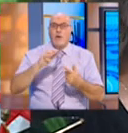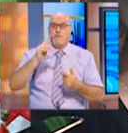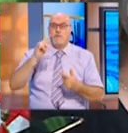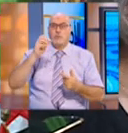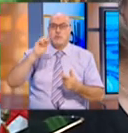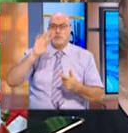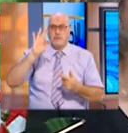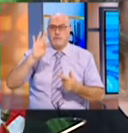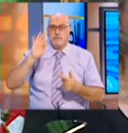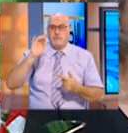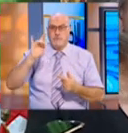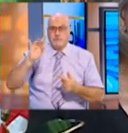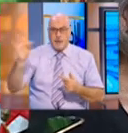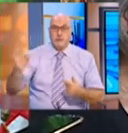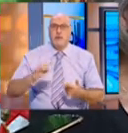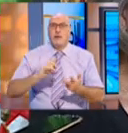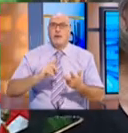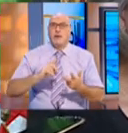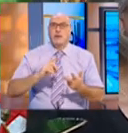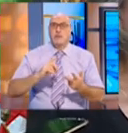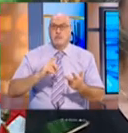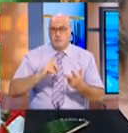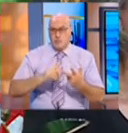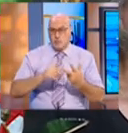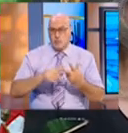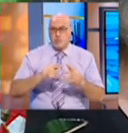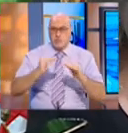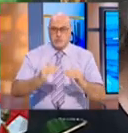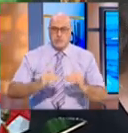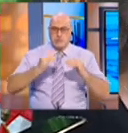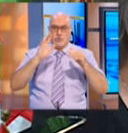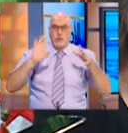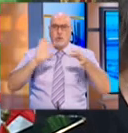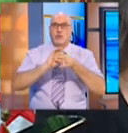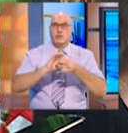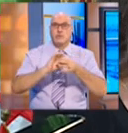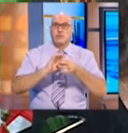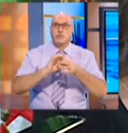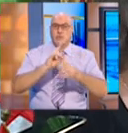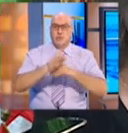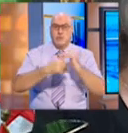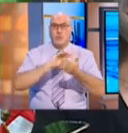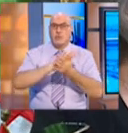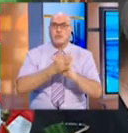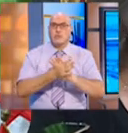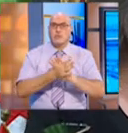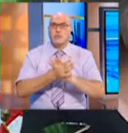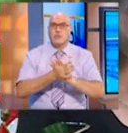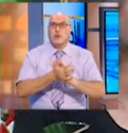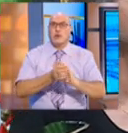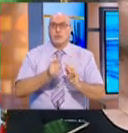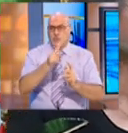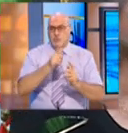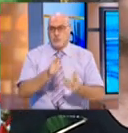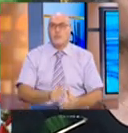اللي متأكدين أنه معناها لابد أن نرتقي في علاقاتنا لتطوير شراكة لا فقط مبادلات